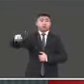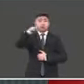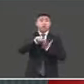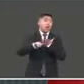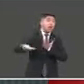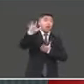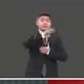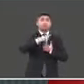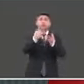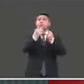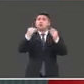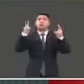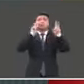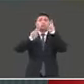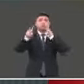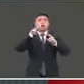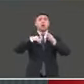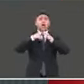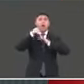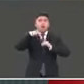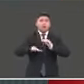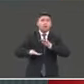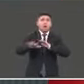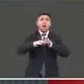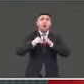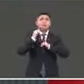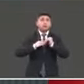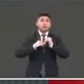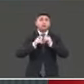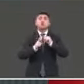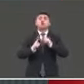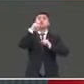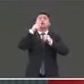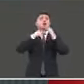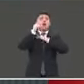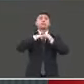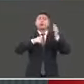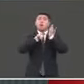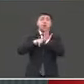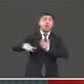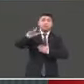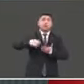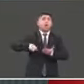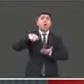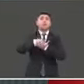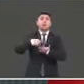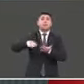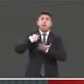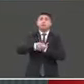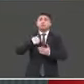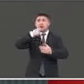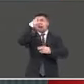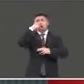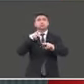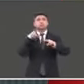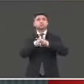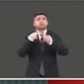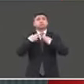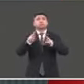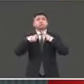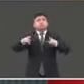çok sayıda altyapı ve üstyapı yatırımının resmi açılışlarını